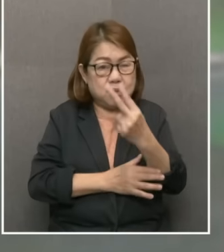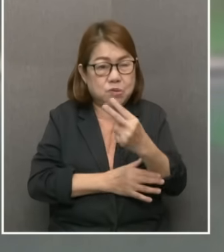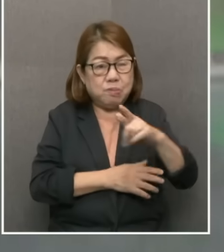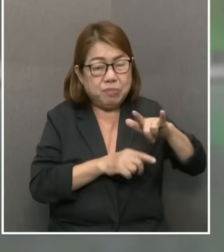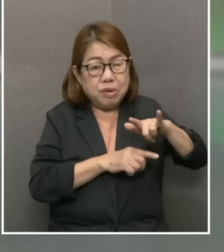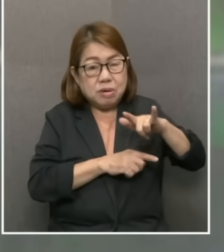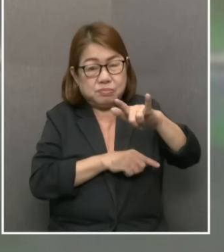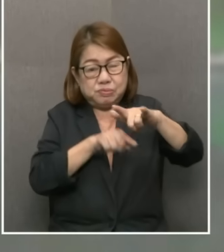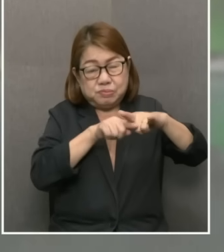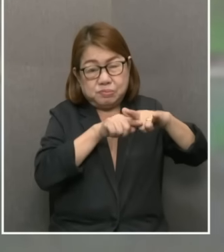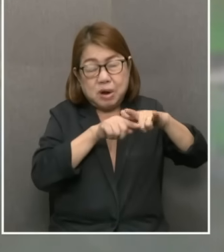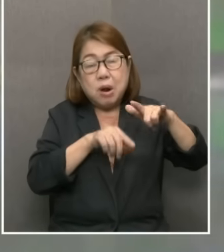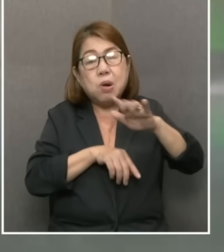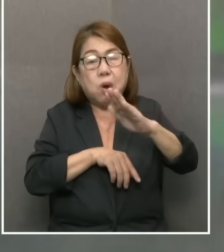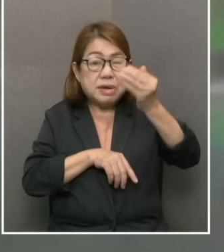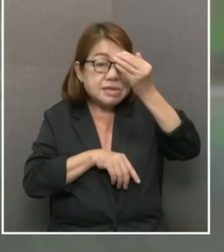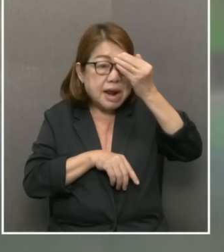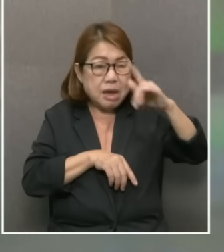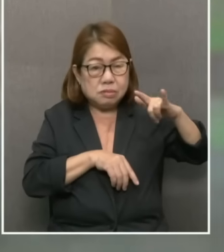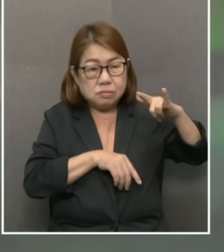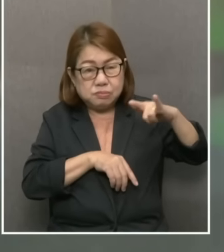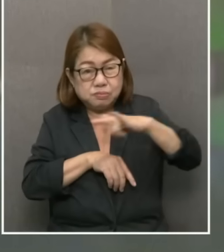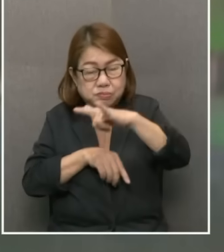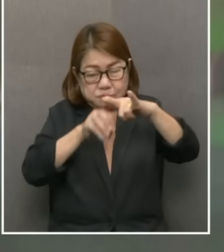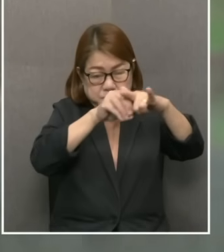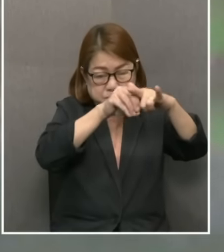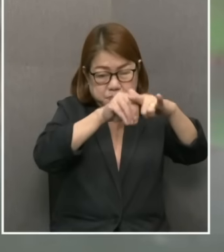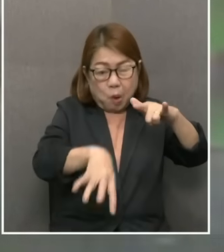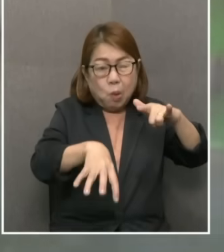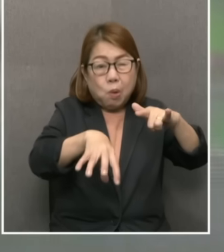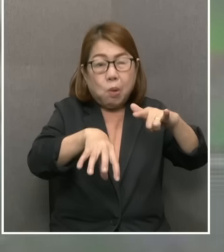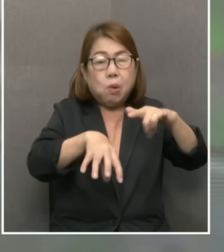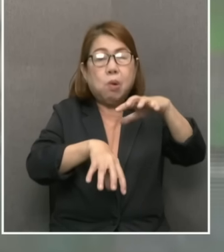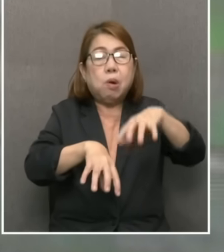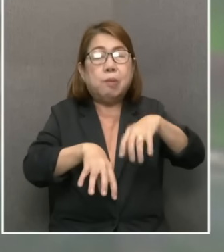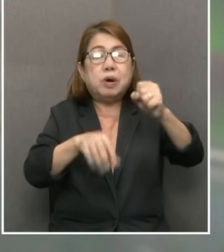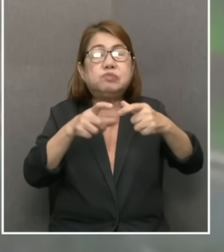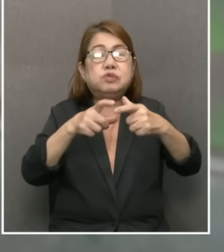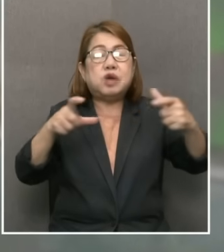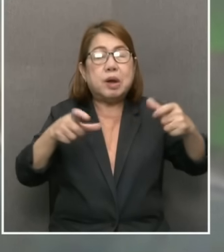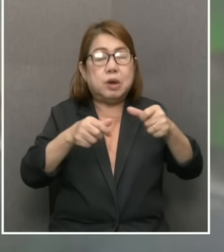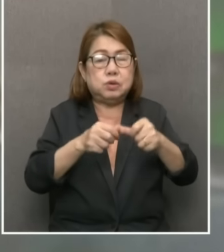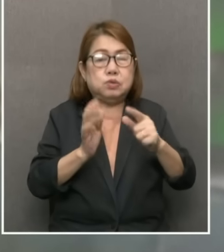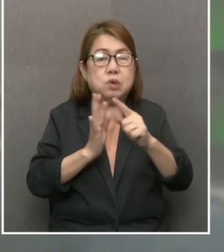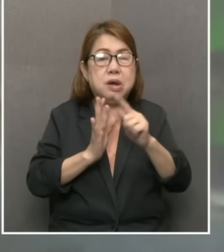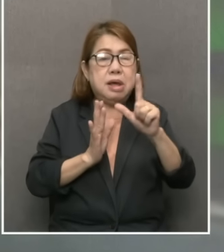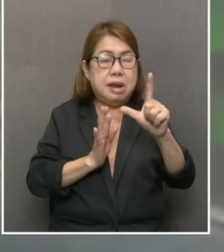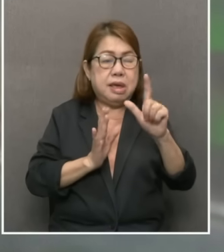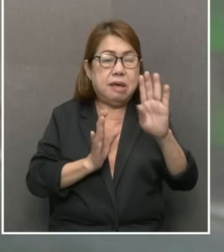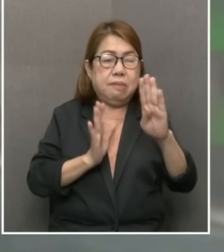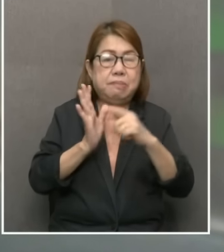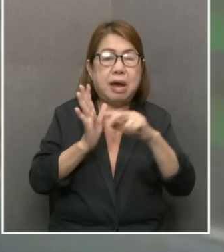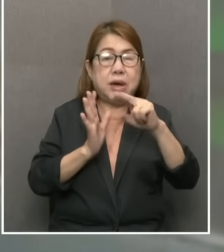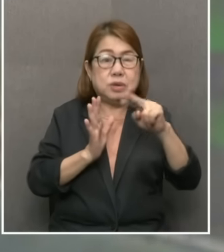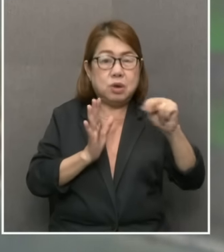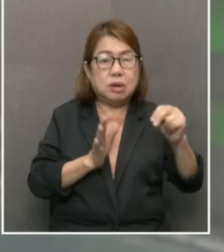ไล่ไอพ่นของอิสราเอลล็อกเป้าทิ้งระเบิดไปใส่สำนักงานใหญ่ฮิซบอลเลาะห์ในเลบานอนประกอบกับหมู่อาคารหล